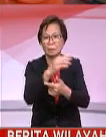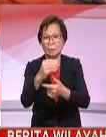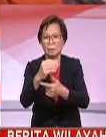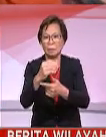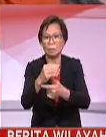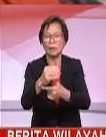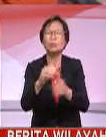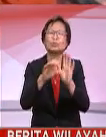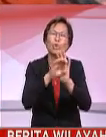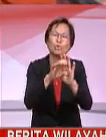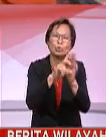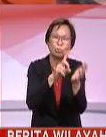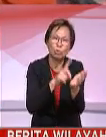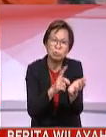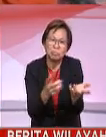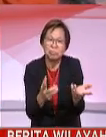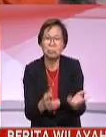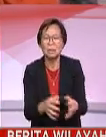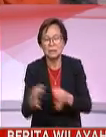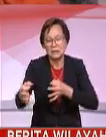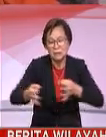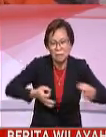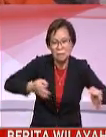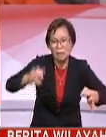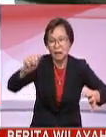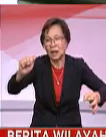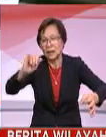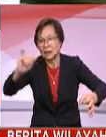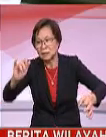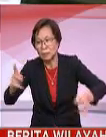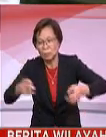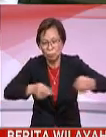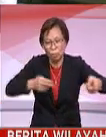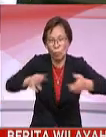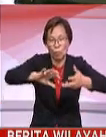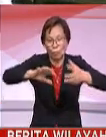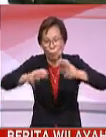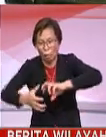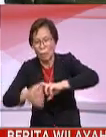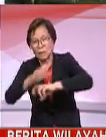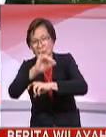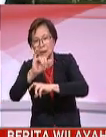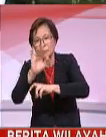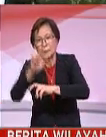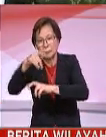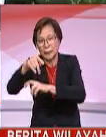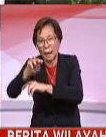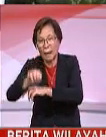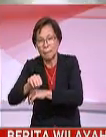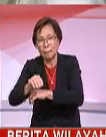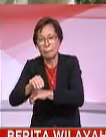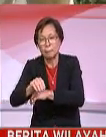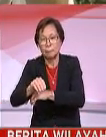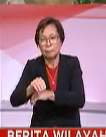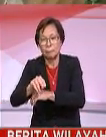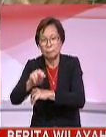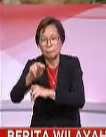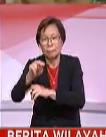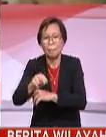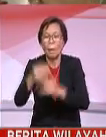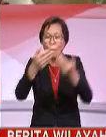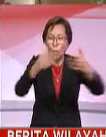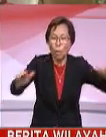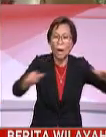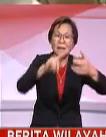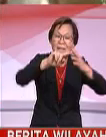dan seumpamanya. Jelasnya, Jawatan Kuasa Pengurusan Bencana Negeri JPBN telah menetapkan bahawa